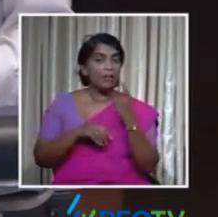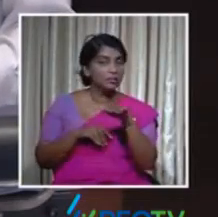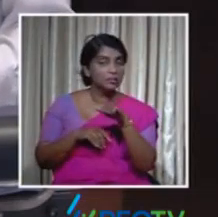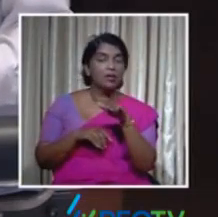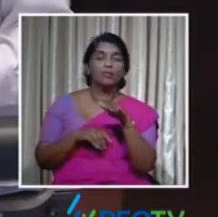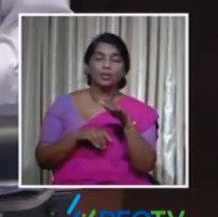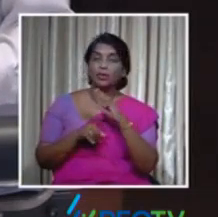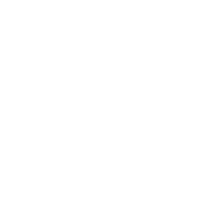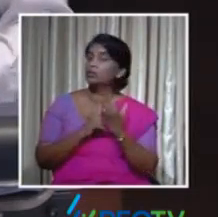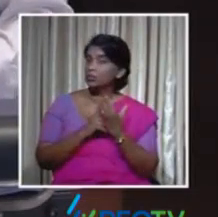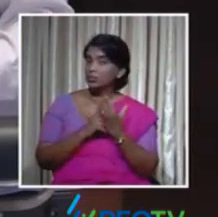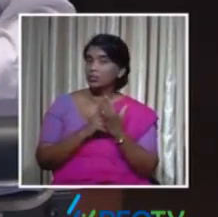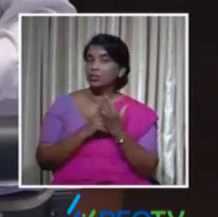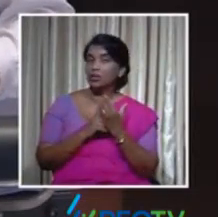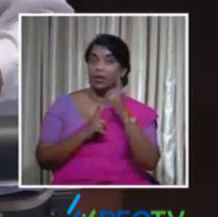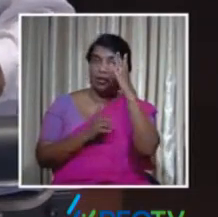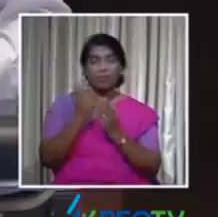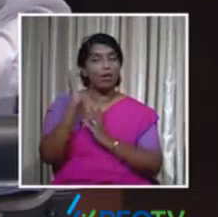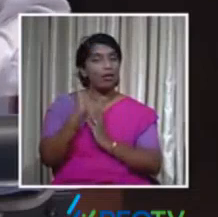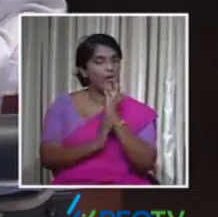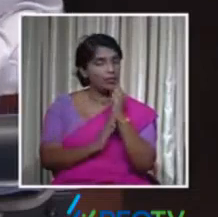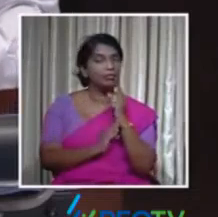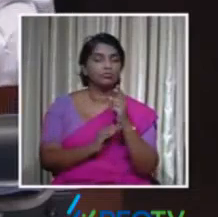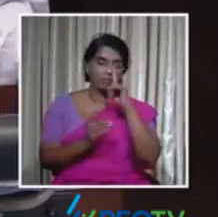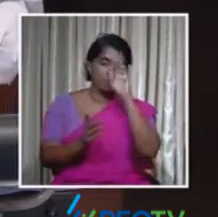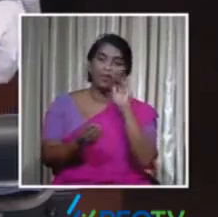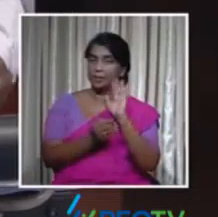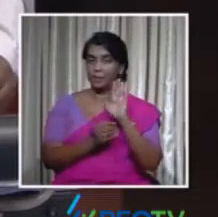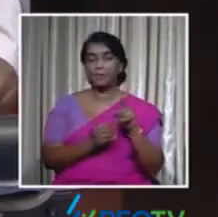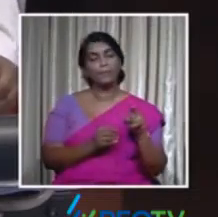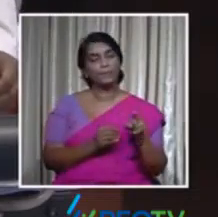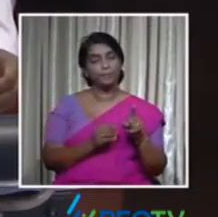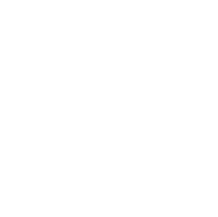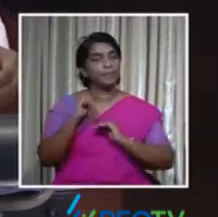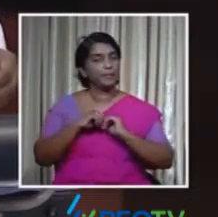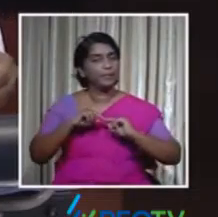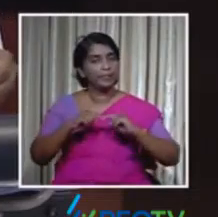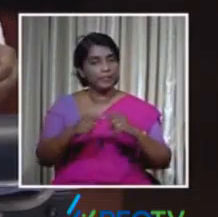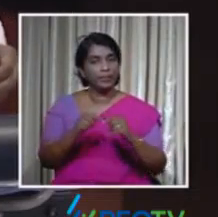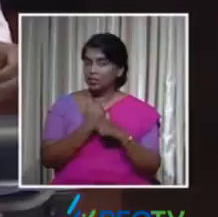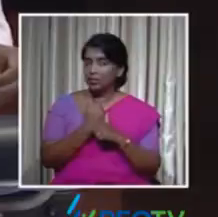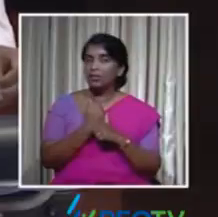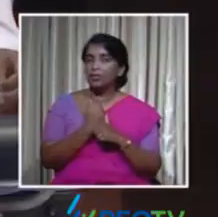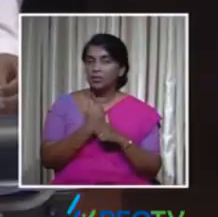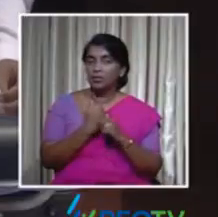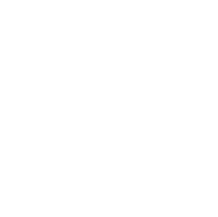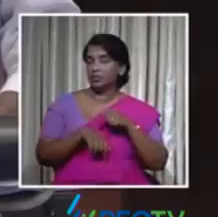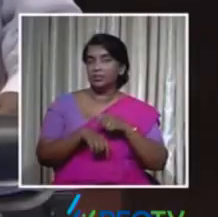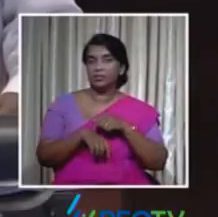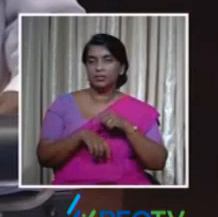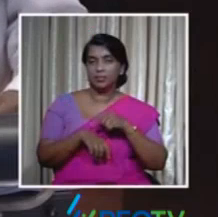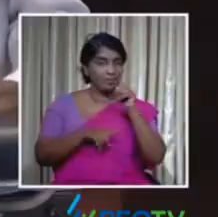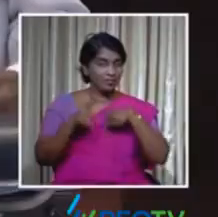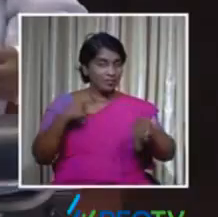සමාජීය සංස්කෘතික ආගමික අයිතිවාසිකම් සුරක්ෂා වෙන ආකාරයට ඒ ක්‍රමවේද සකස් කිරීම යෝග්‍යයි කියන එක